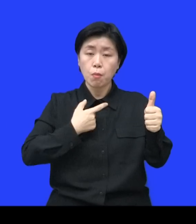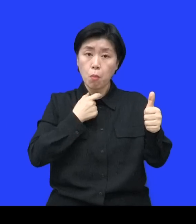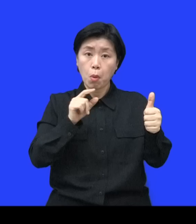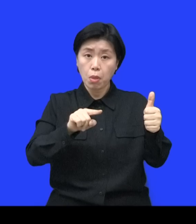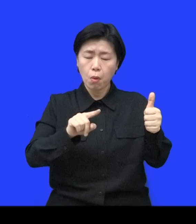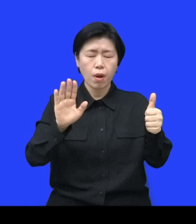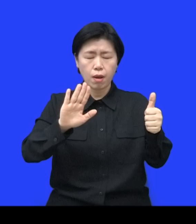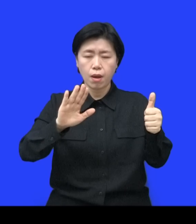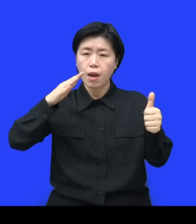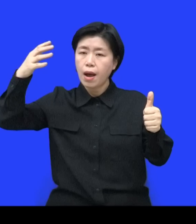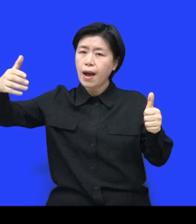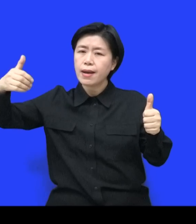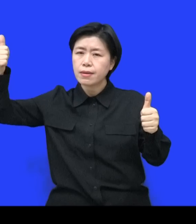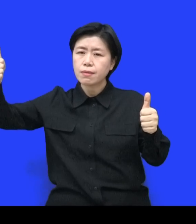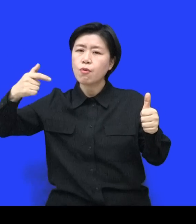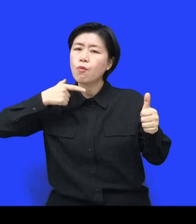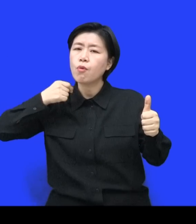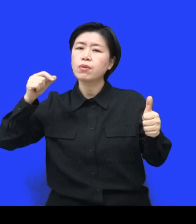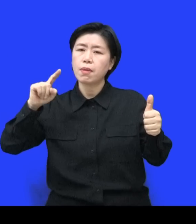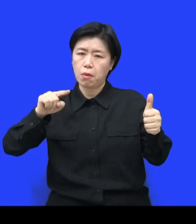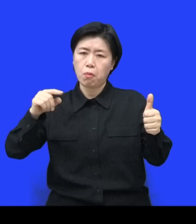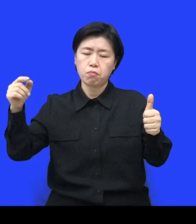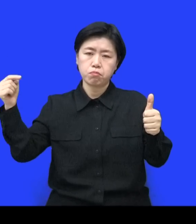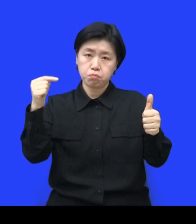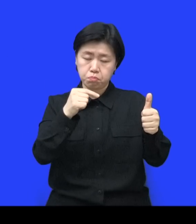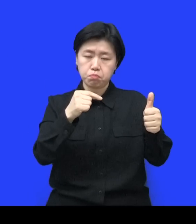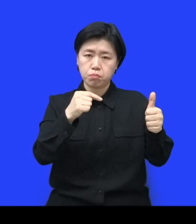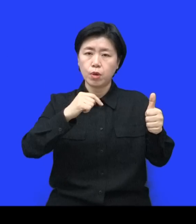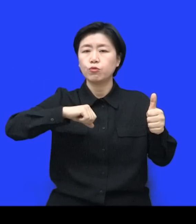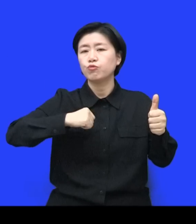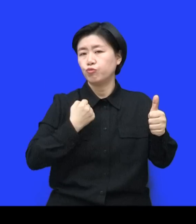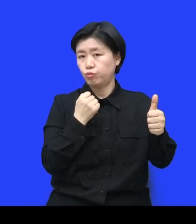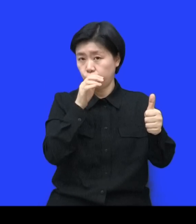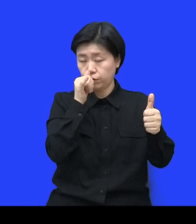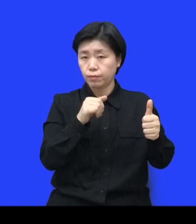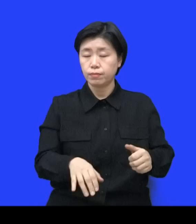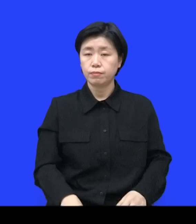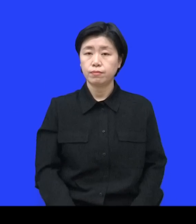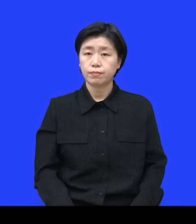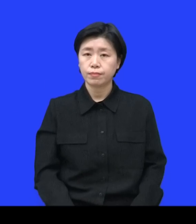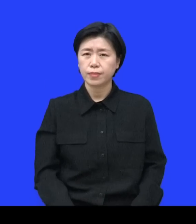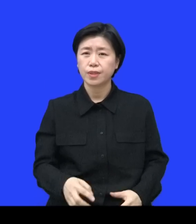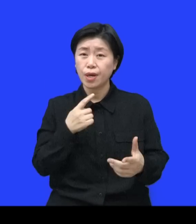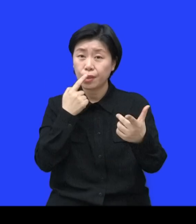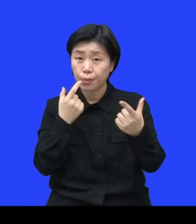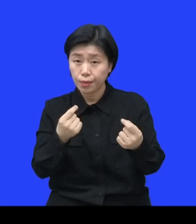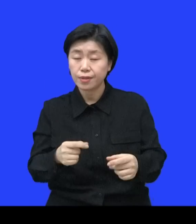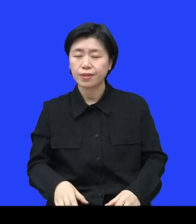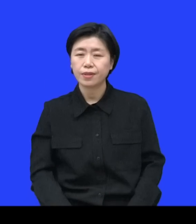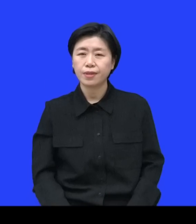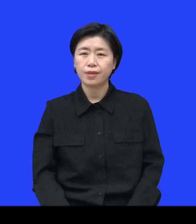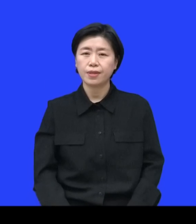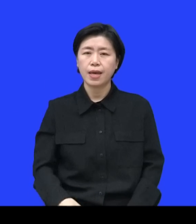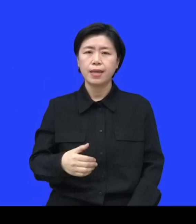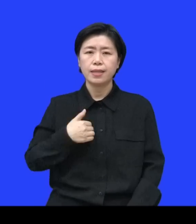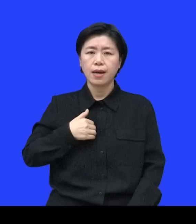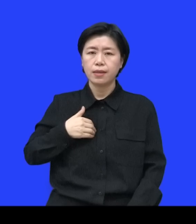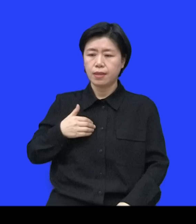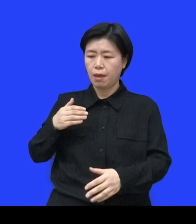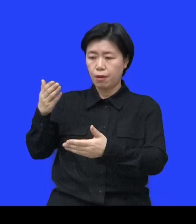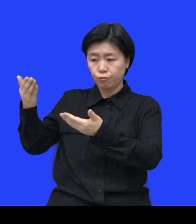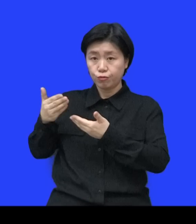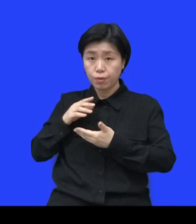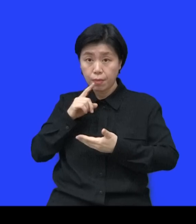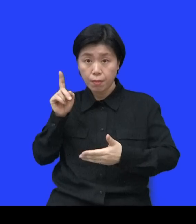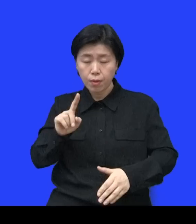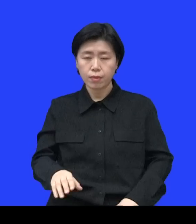주시면서 창희도 기다려. 너는 그 스펙 따라가는 거 아니야. 지금까지는 좋은 거 세상적으로